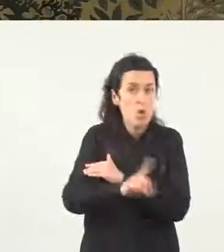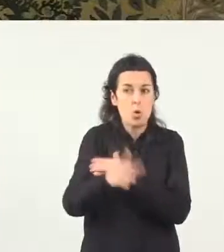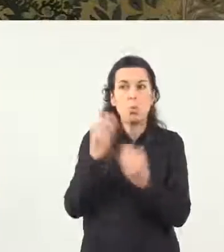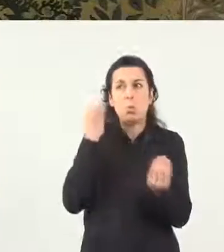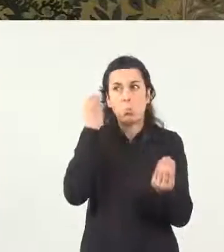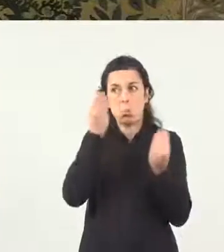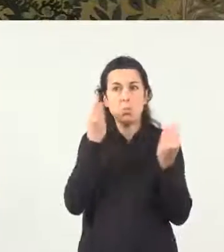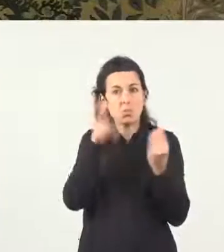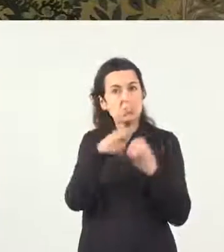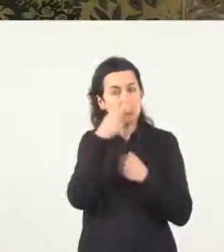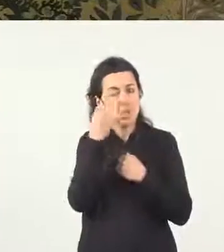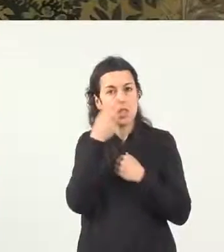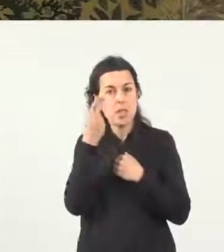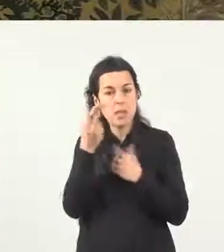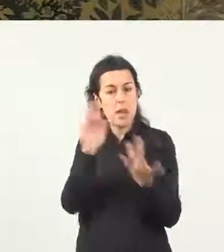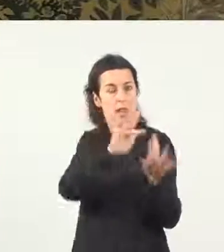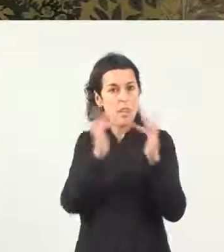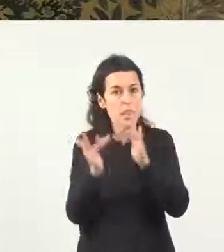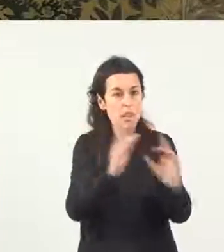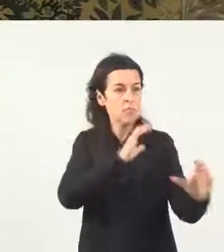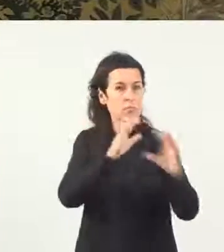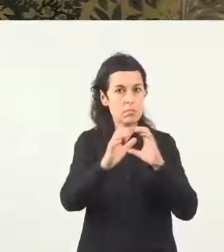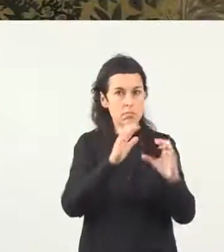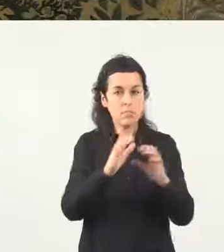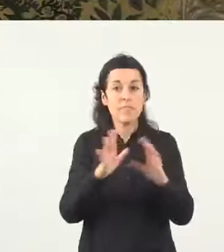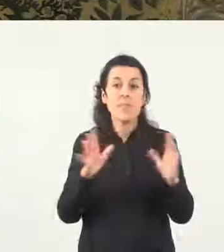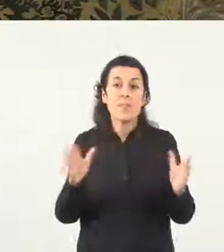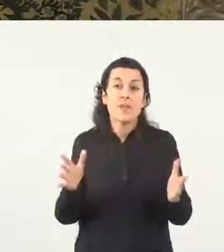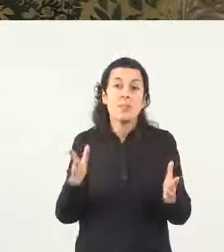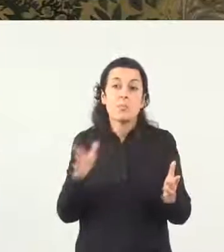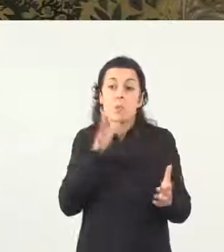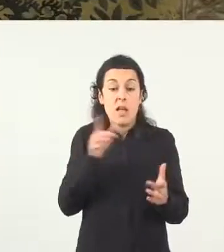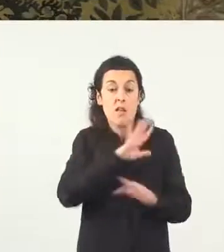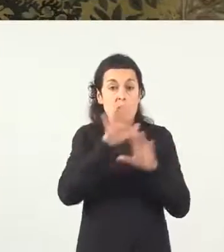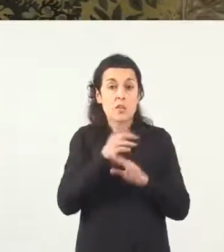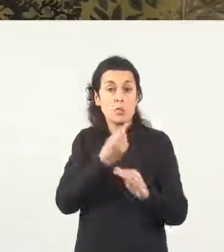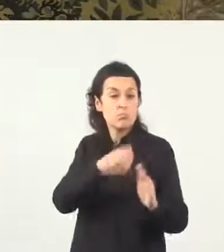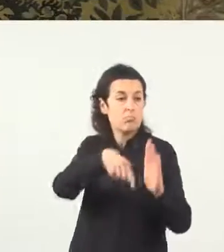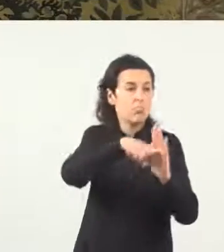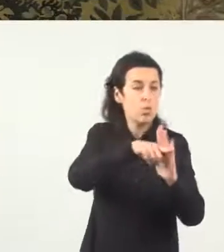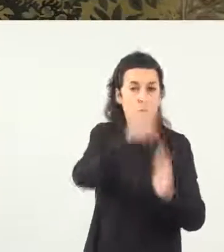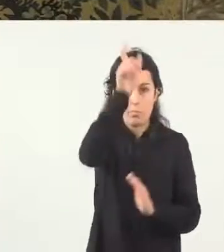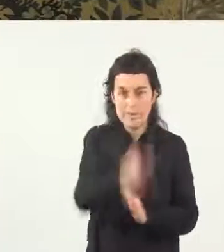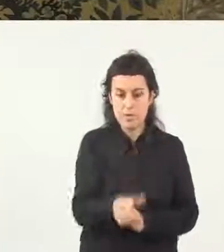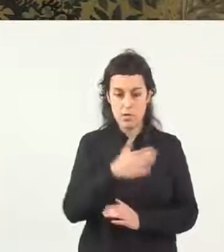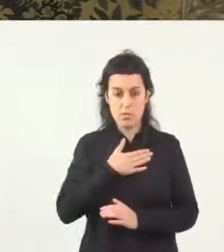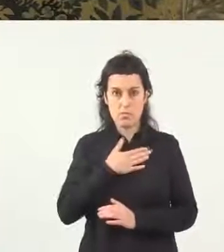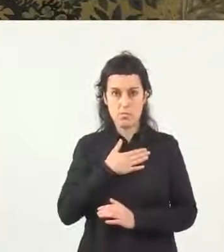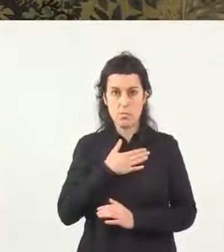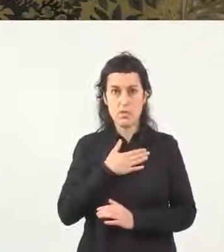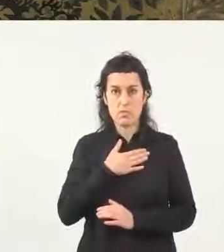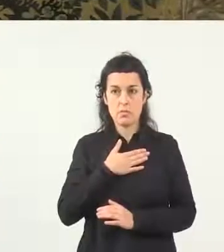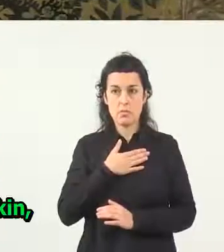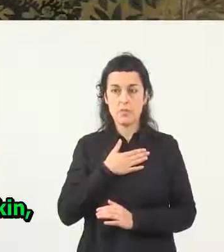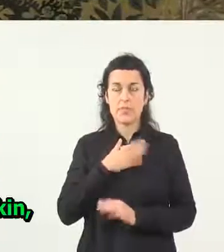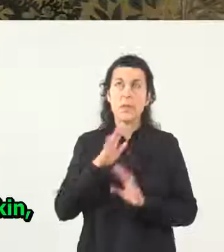bai ikusten dut oso interesgarria dala, baina hor ere bai normalean sinadura individualak dira. Esan nahi dut, eta gero ez tabai